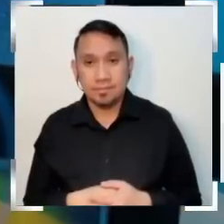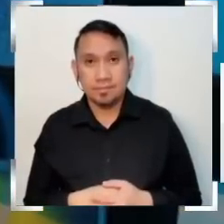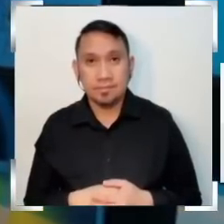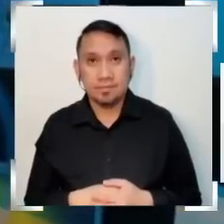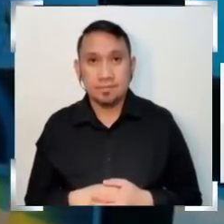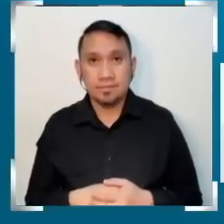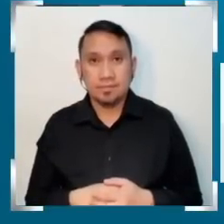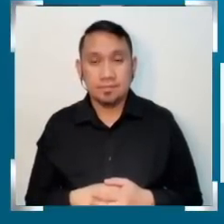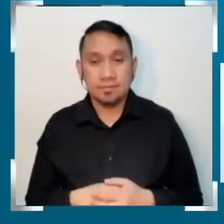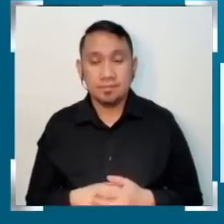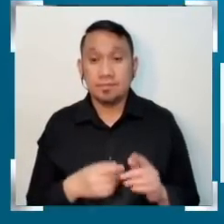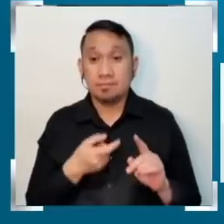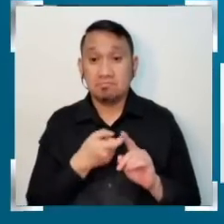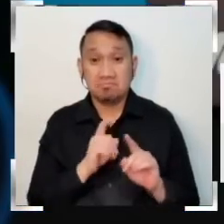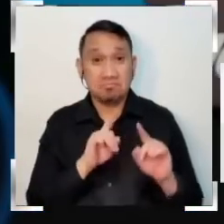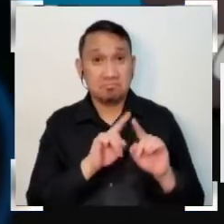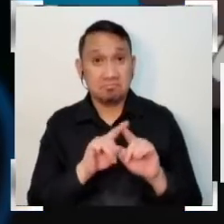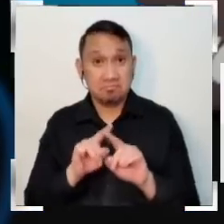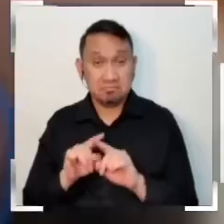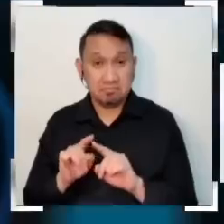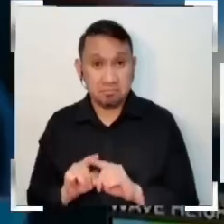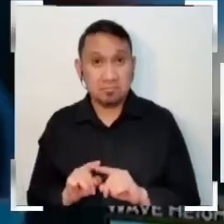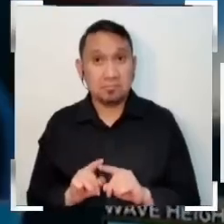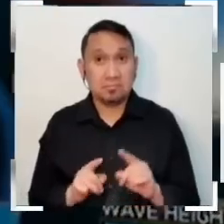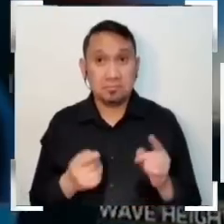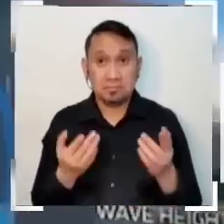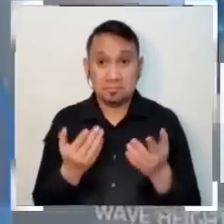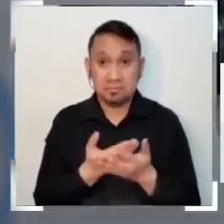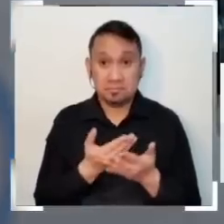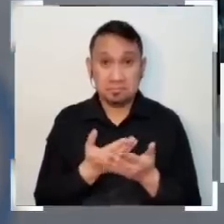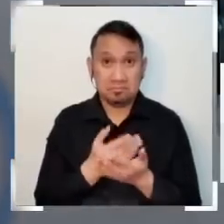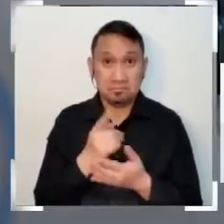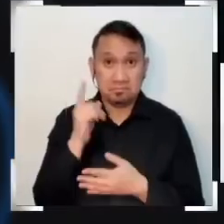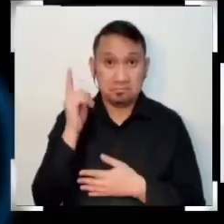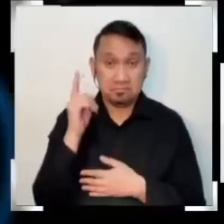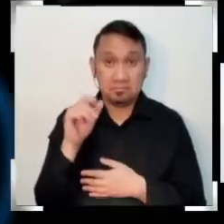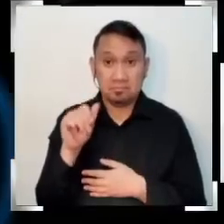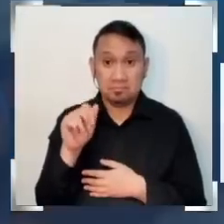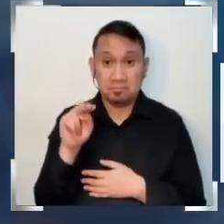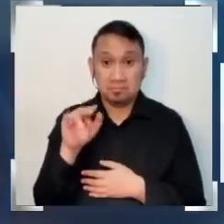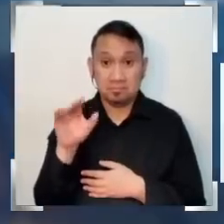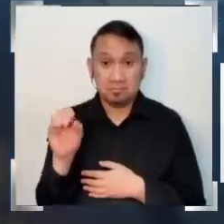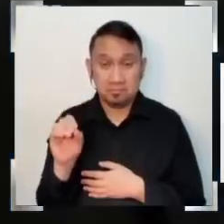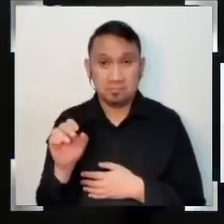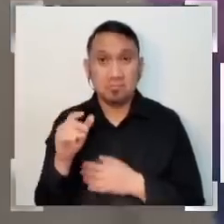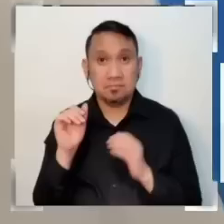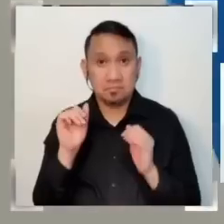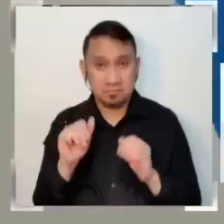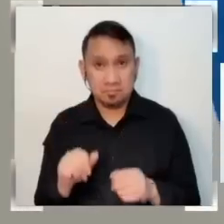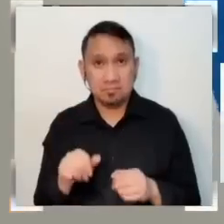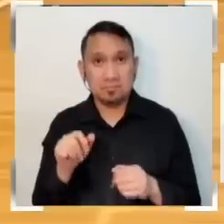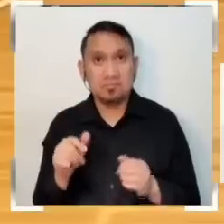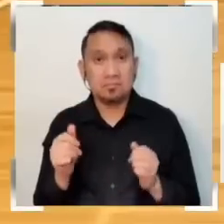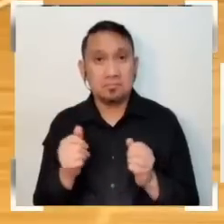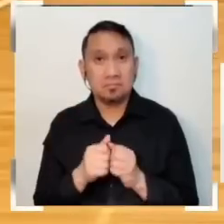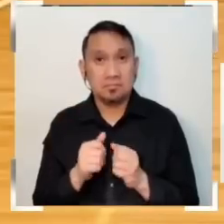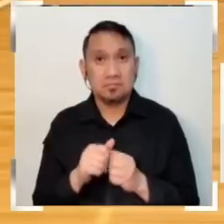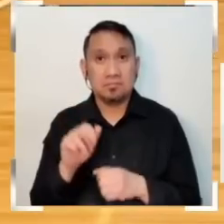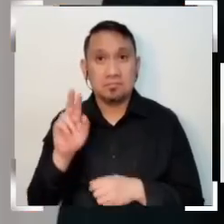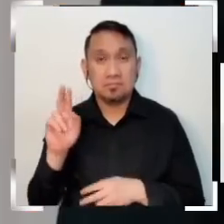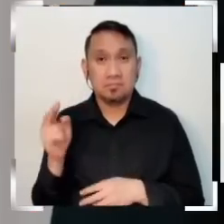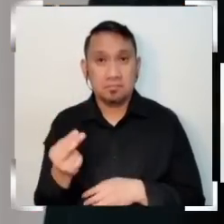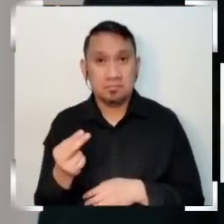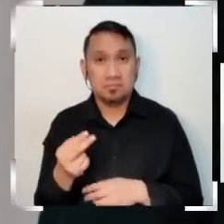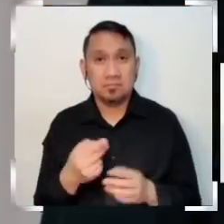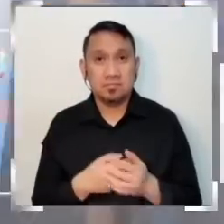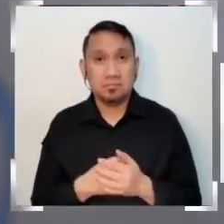Mula sa magkakaibang larangan ang mga bagong weather presenter, si Andrew Porquera, na makakasama tuwing umaga sa unang hirit mula sa mundo ng